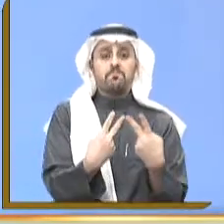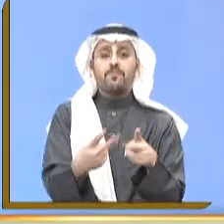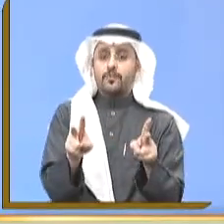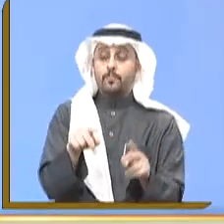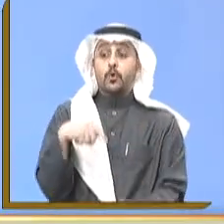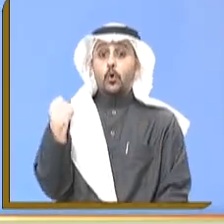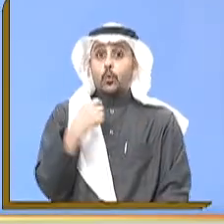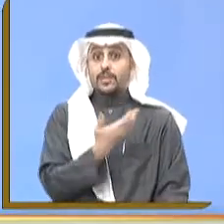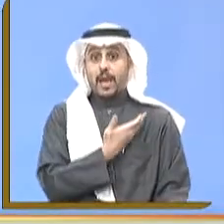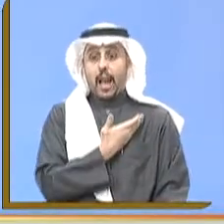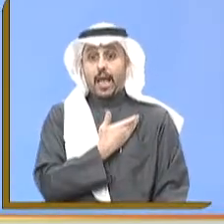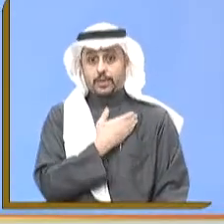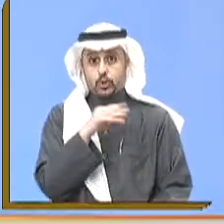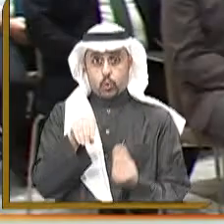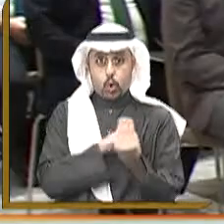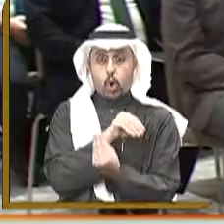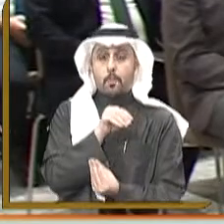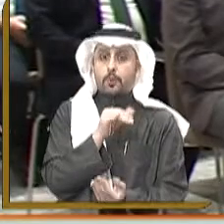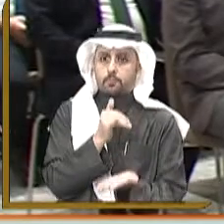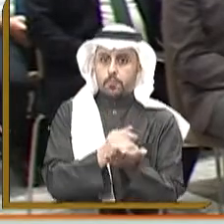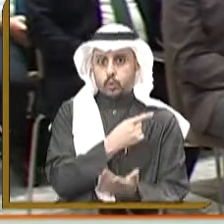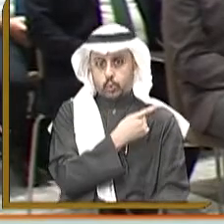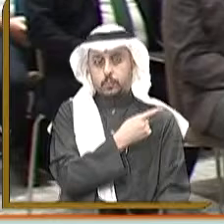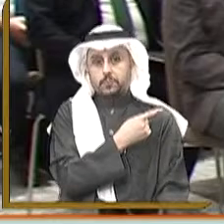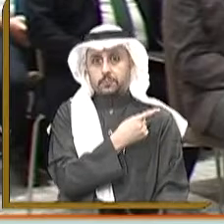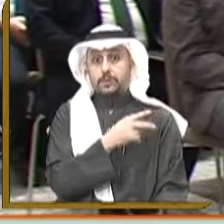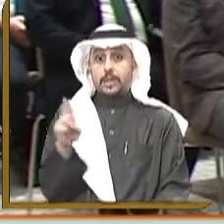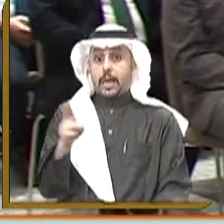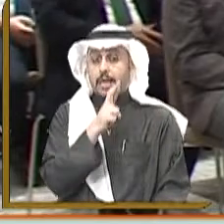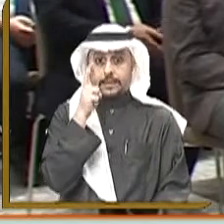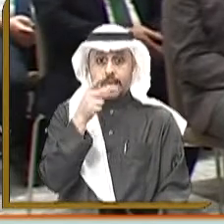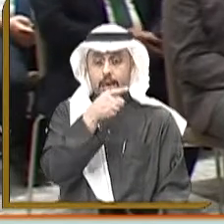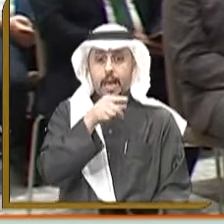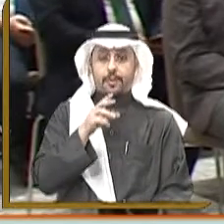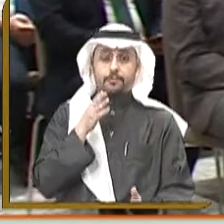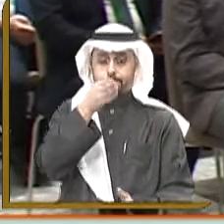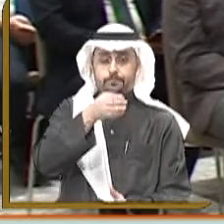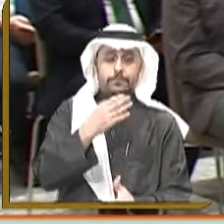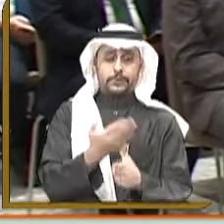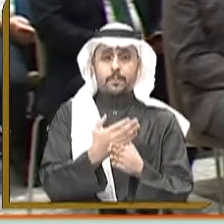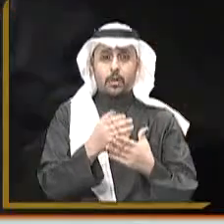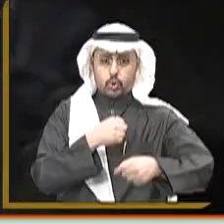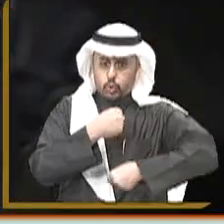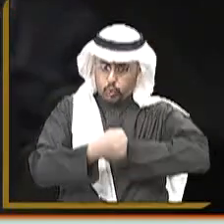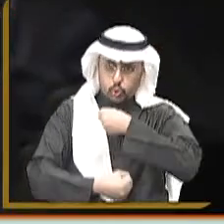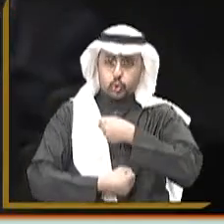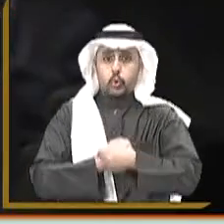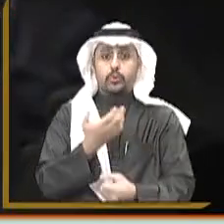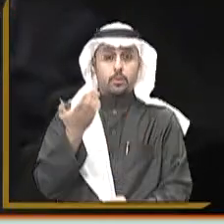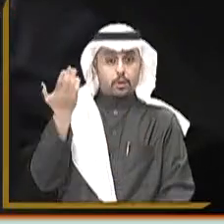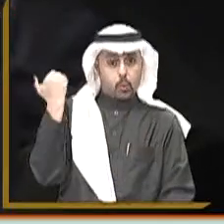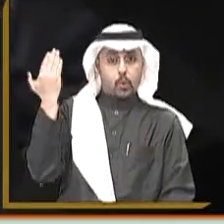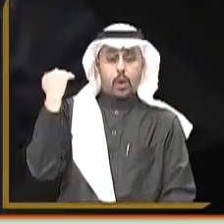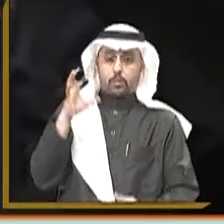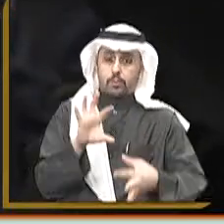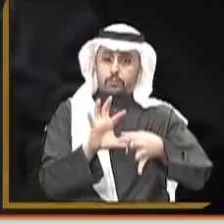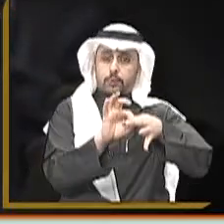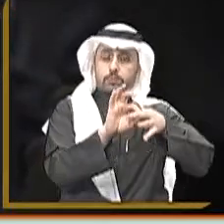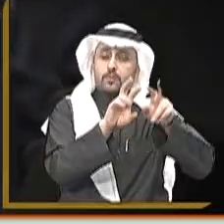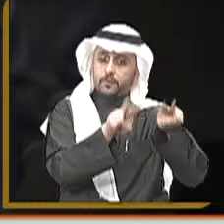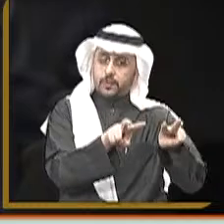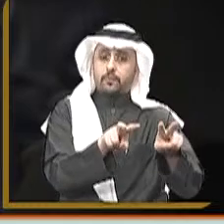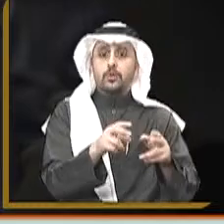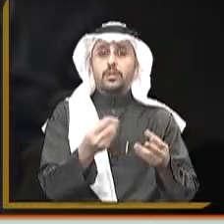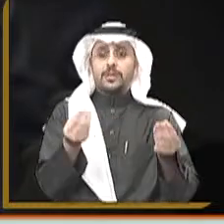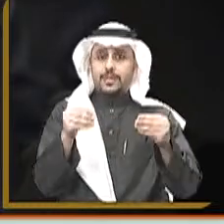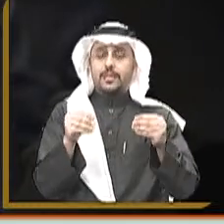الحج والعمرة السعودي أكد أن الزيارة تأتي امتدادا للجهود الثنائية التي تستهدف